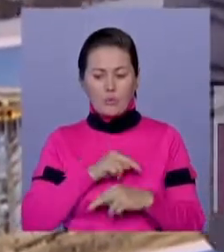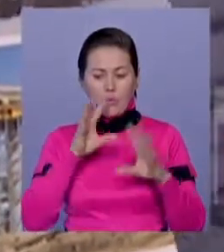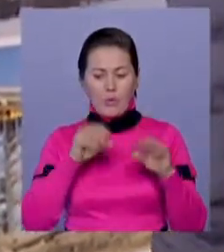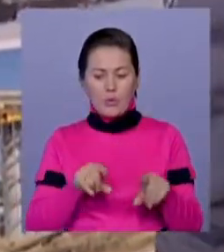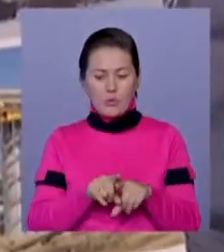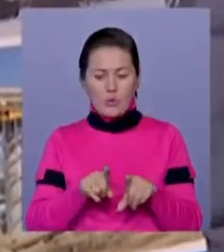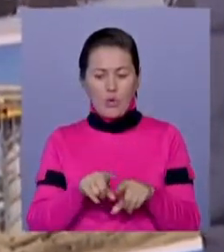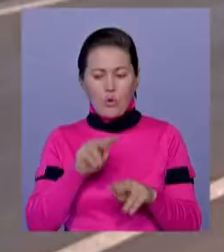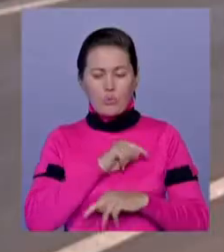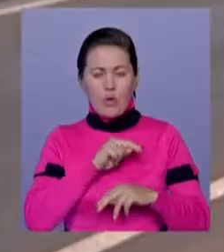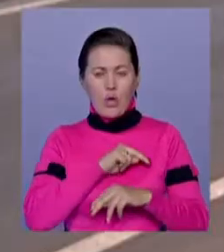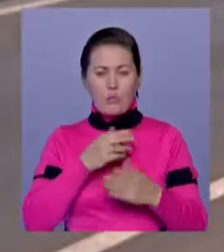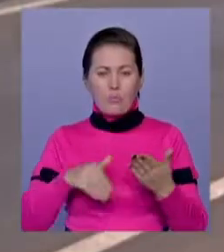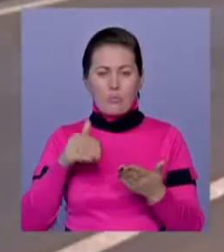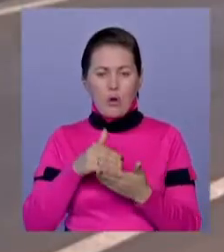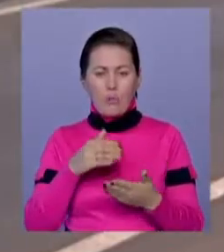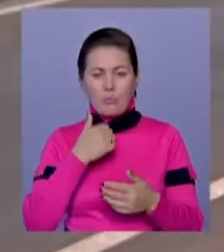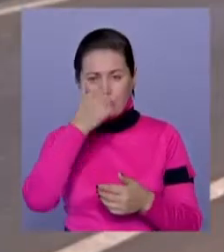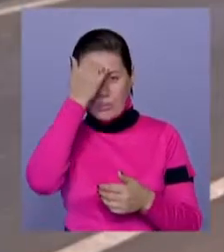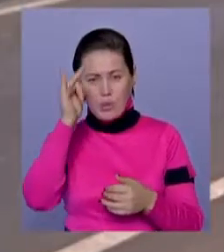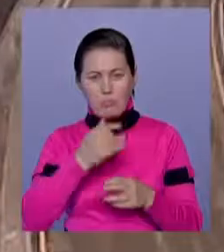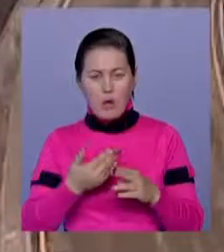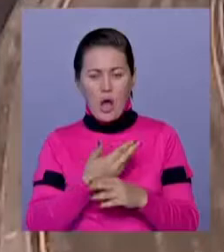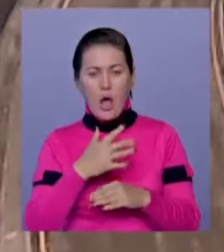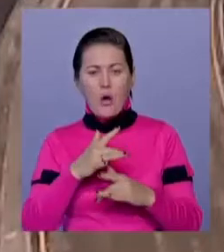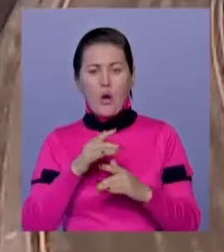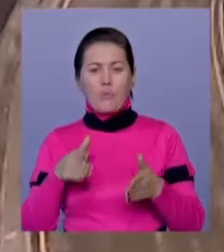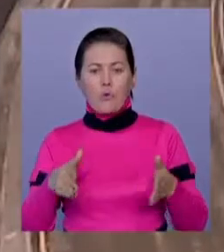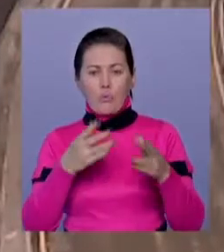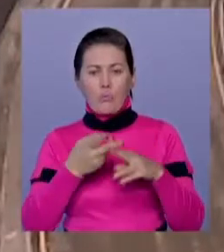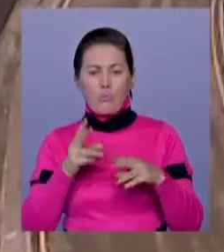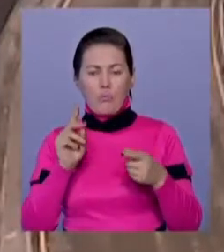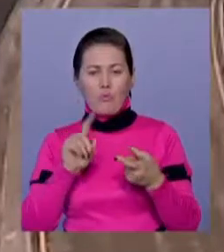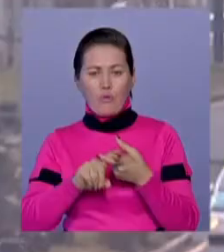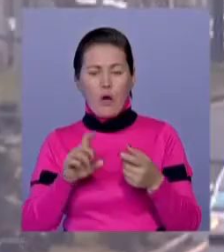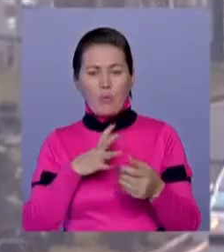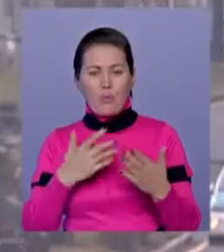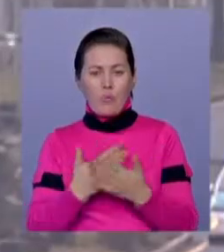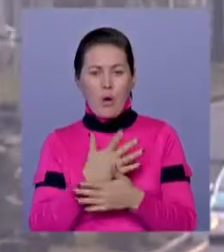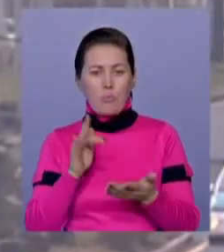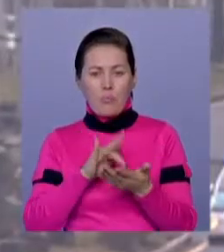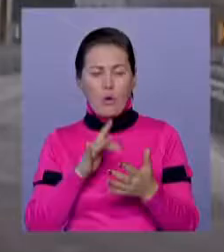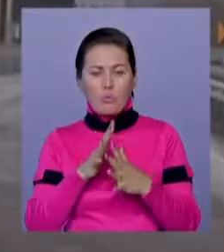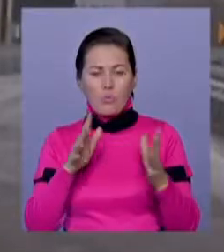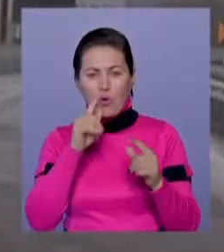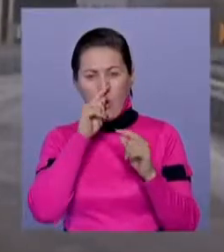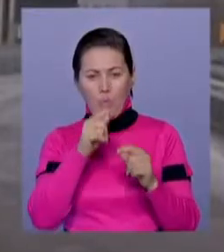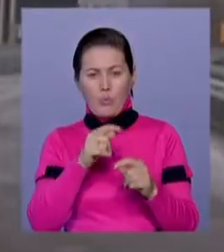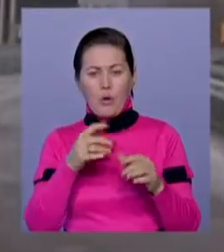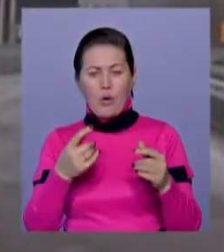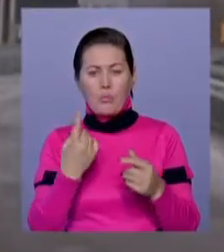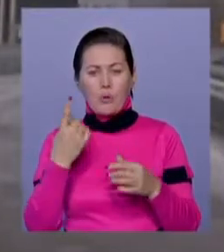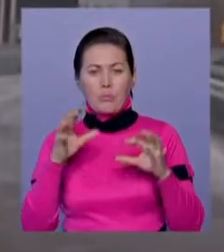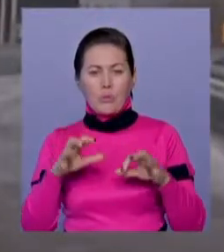барлығы жұмысшылар еңбегінің нәтижесі. Жаңа жол айырығы тұңғыш президент күні қарсаңында қала тұрғындарына жасалған үлкен сыйлық.